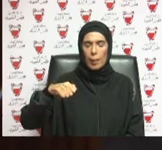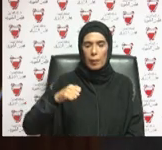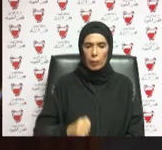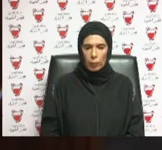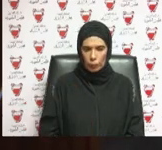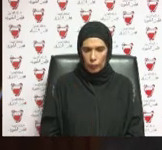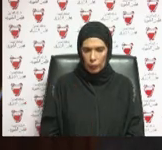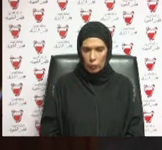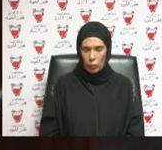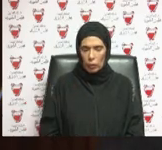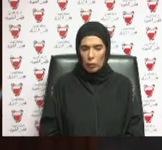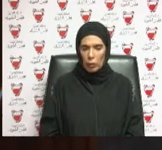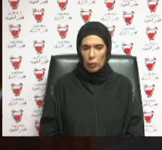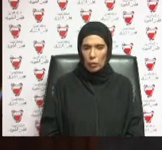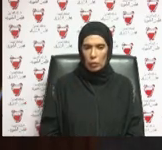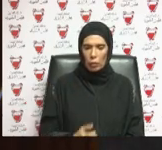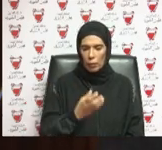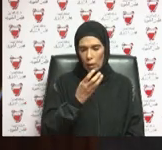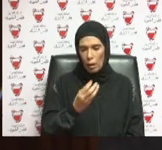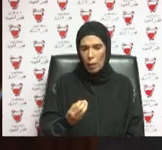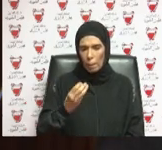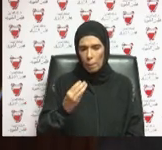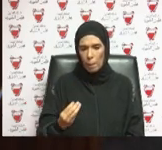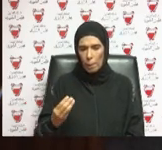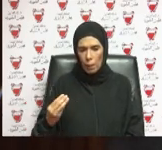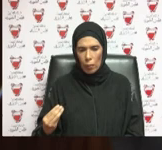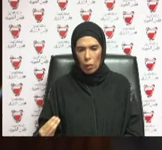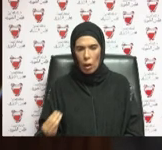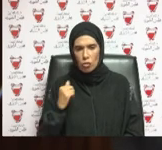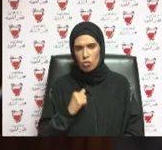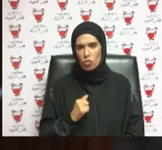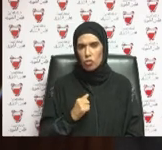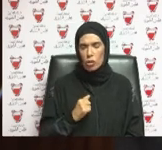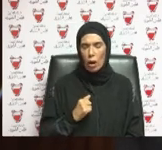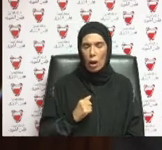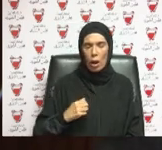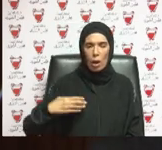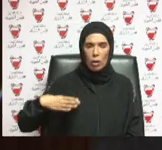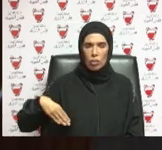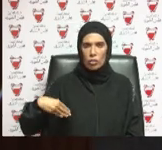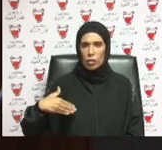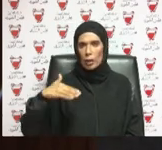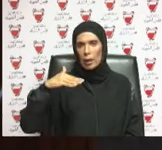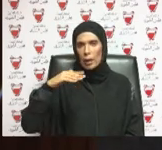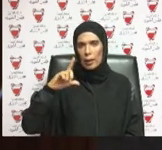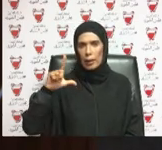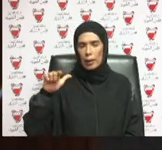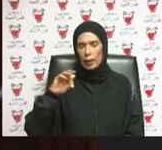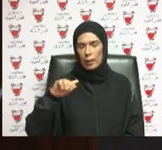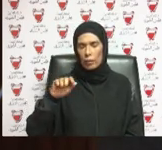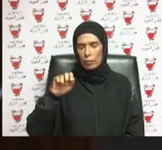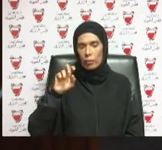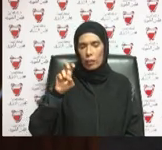الموقر، وإلى أنجال وأحفاد فقيد الوطن صاحب السمو الراحل الكبير خليفة بن سلمان آل